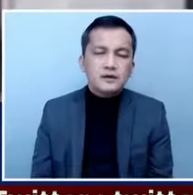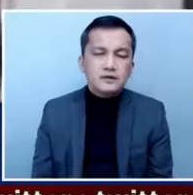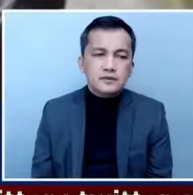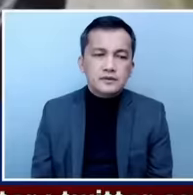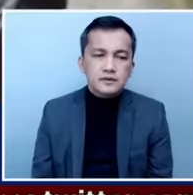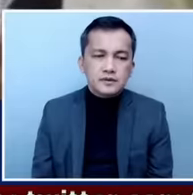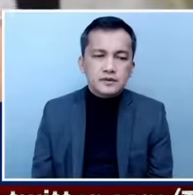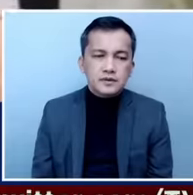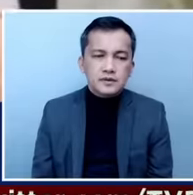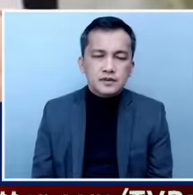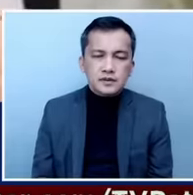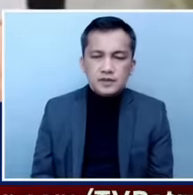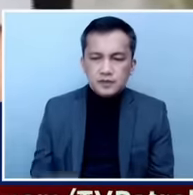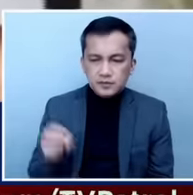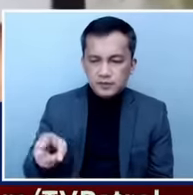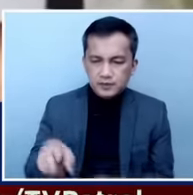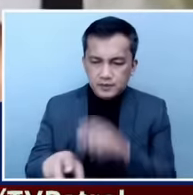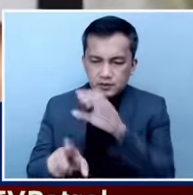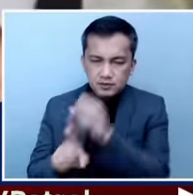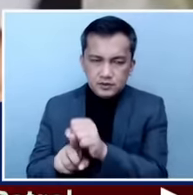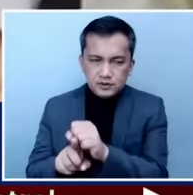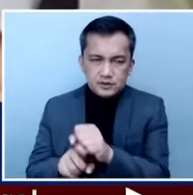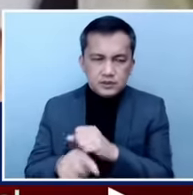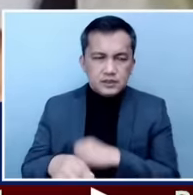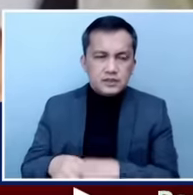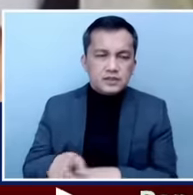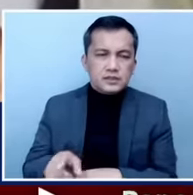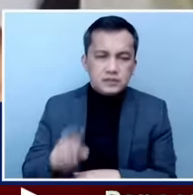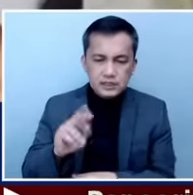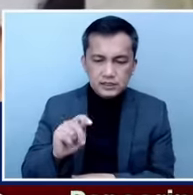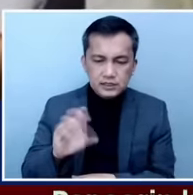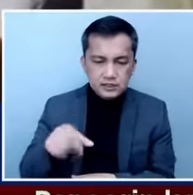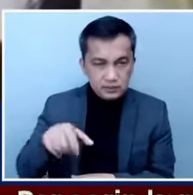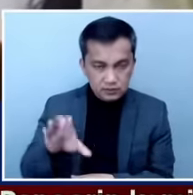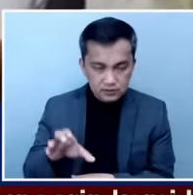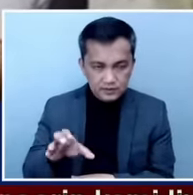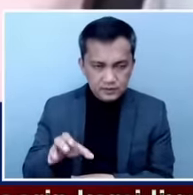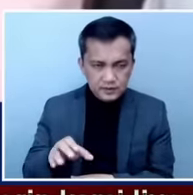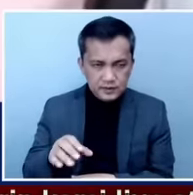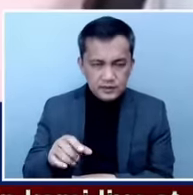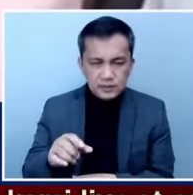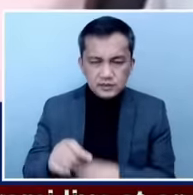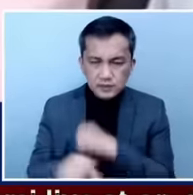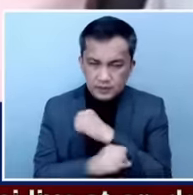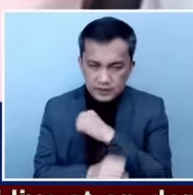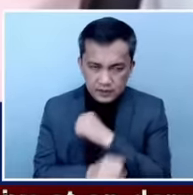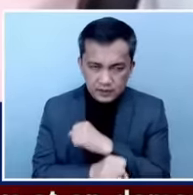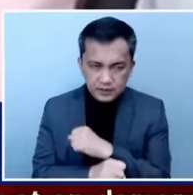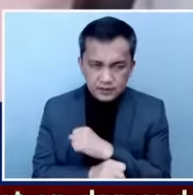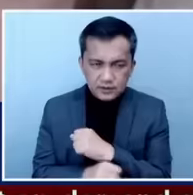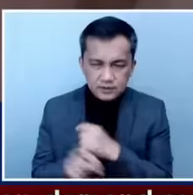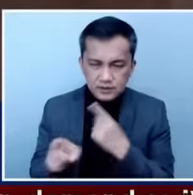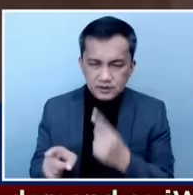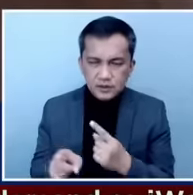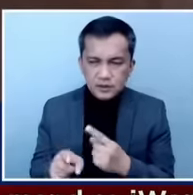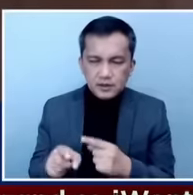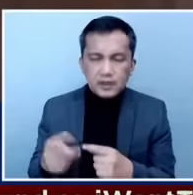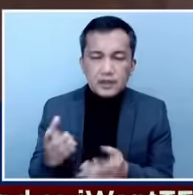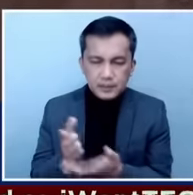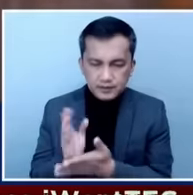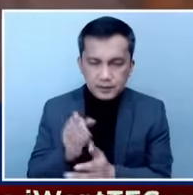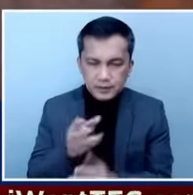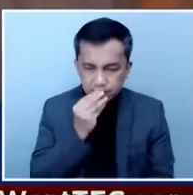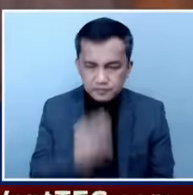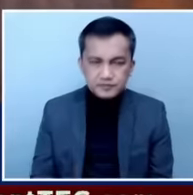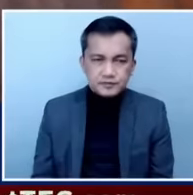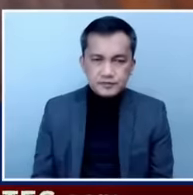ni Presiding Judge ng Branch 80 RTC Quezon City. Sa kasong qualified theft, may karapatan ka manahimik. Agad na